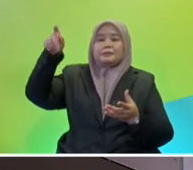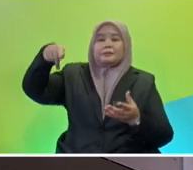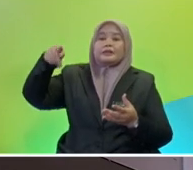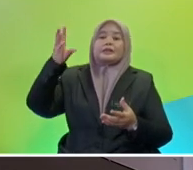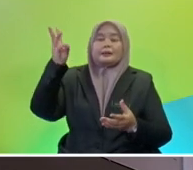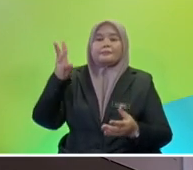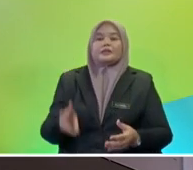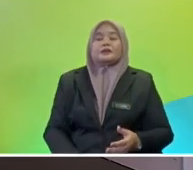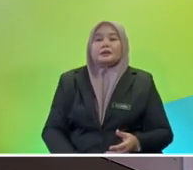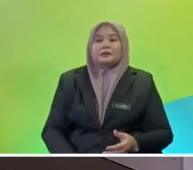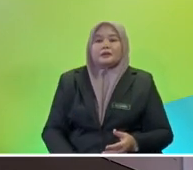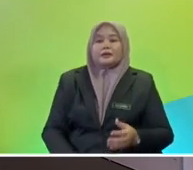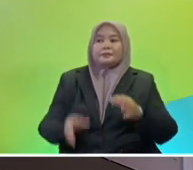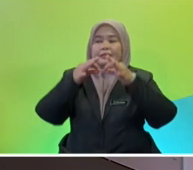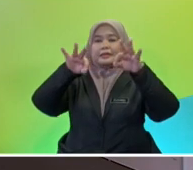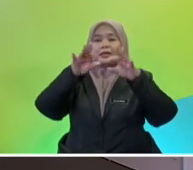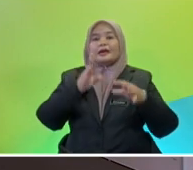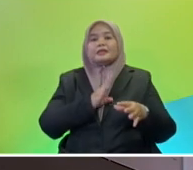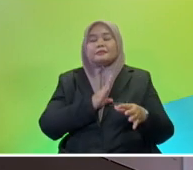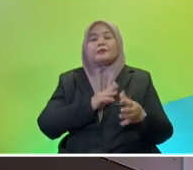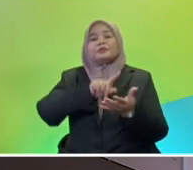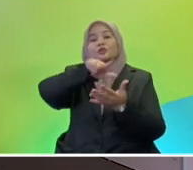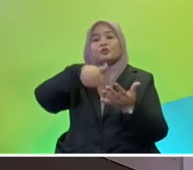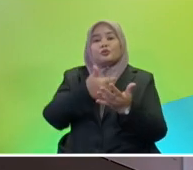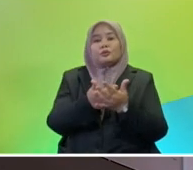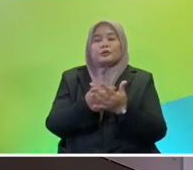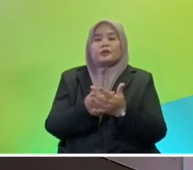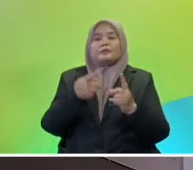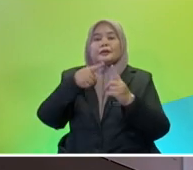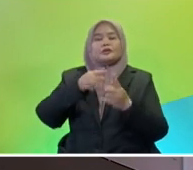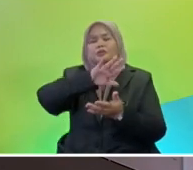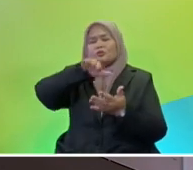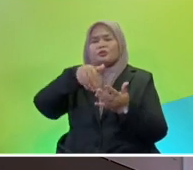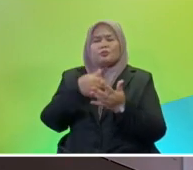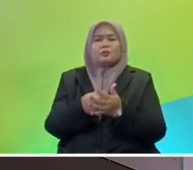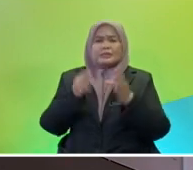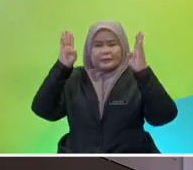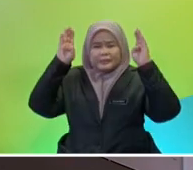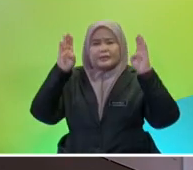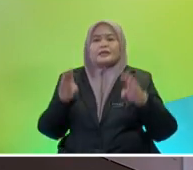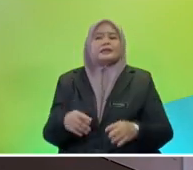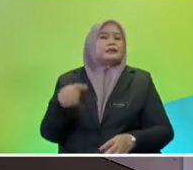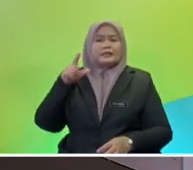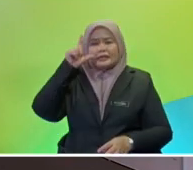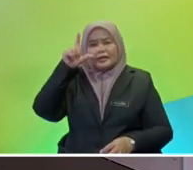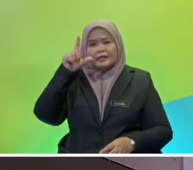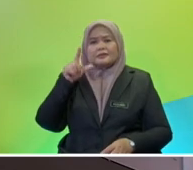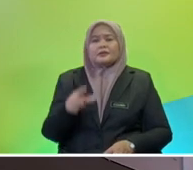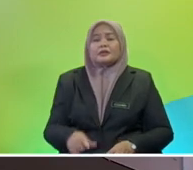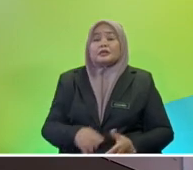seterusnya kita paling penting lagi juga atap penguasaan yang menyeluruh ini adalah pada semua mata pelajaran ini kita akan lihat kepada